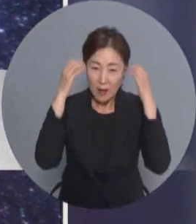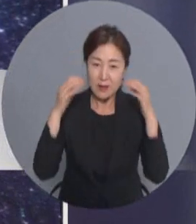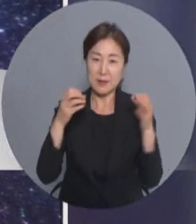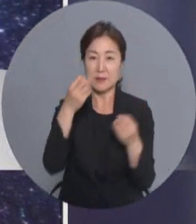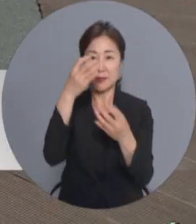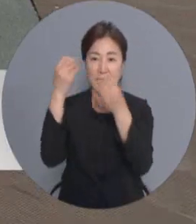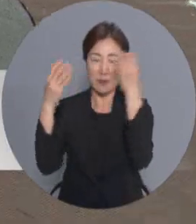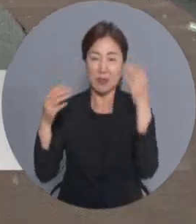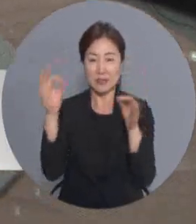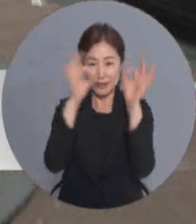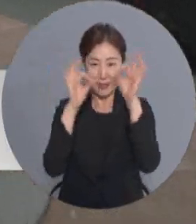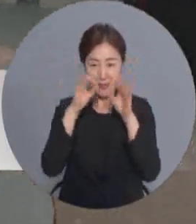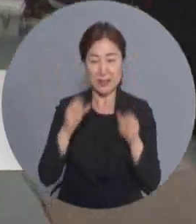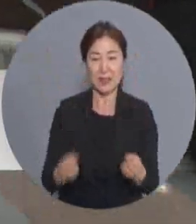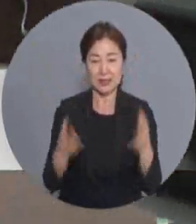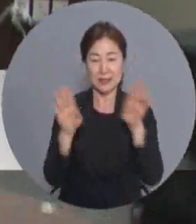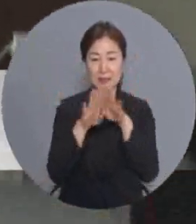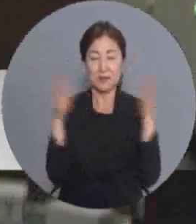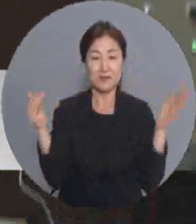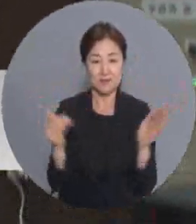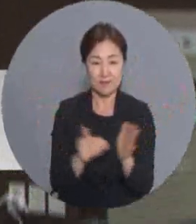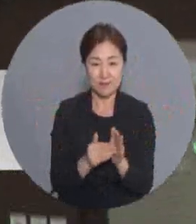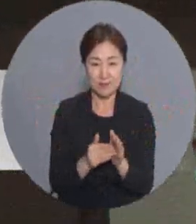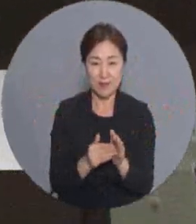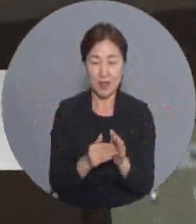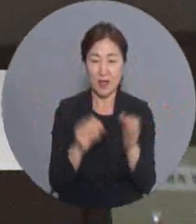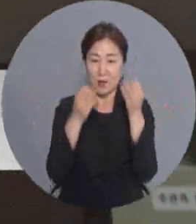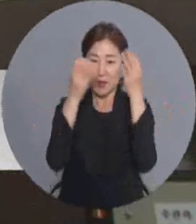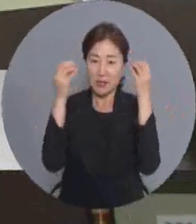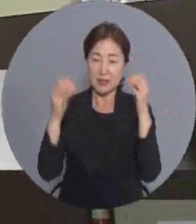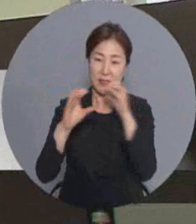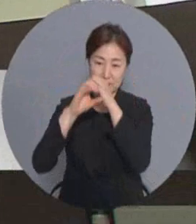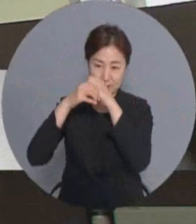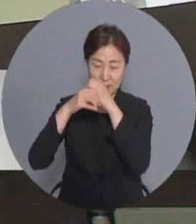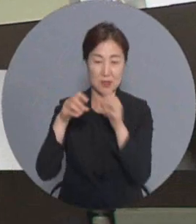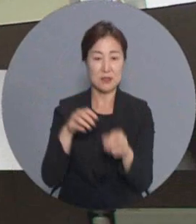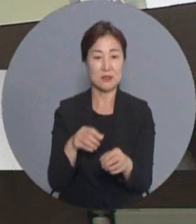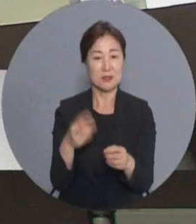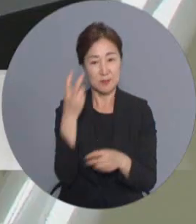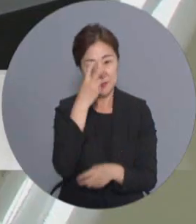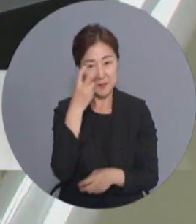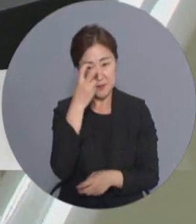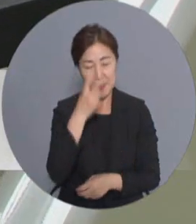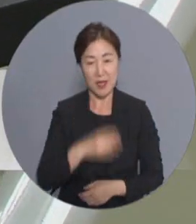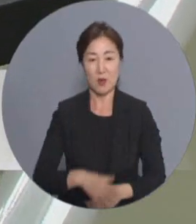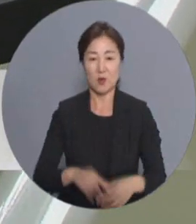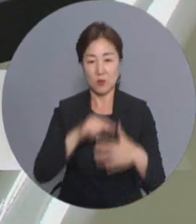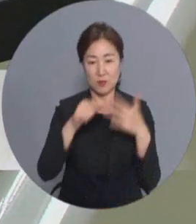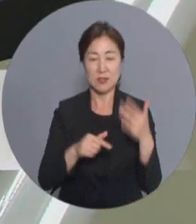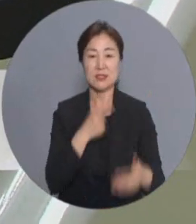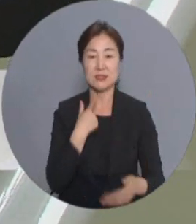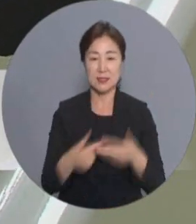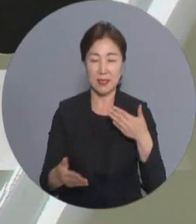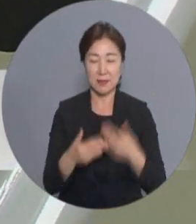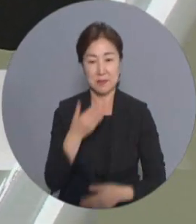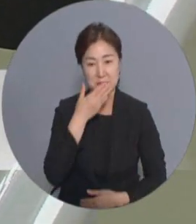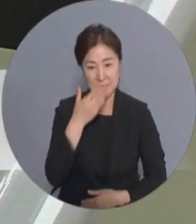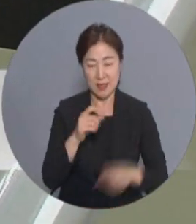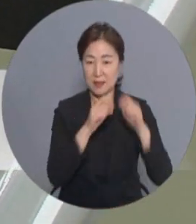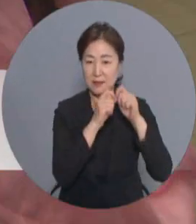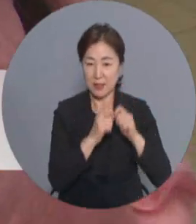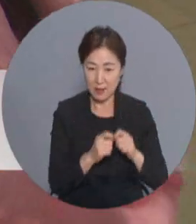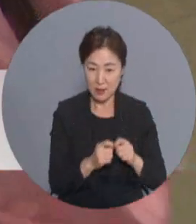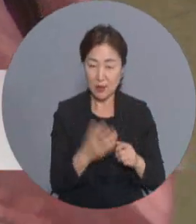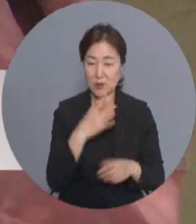찾기 행사가 열립니다 별자리 관측과 천체 망원경 조작 등 다양한 프로그램을 체험할 수 있으며 자세한 내용은